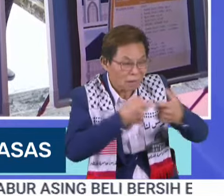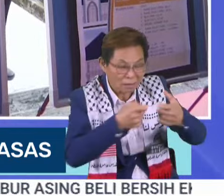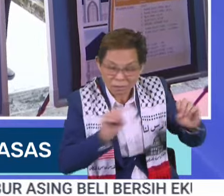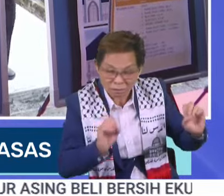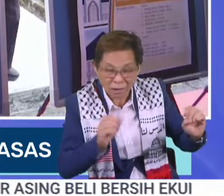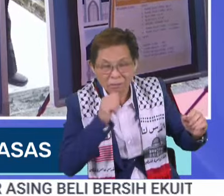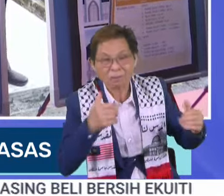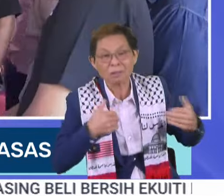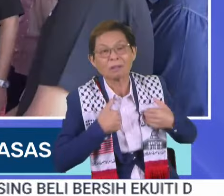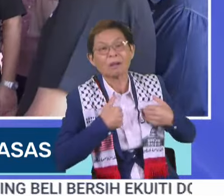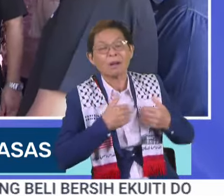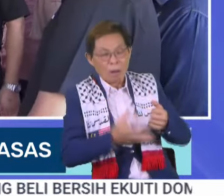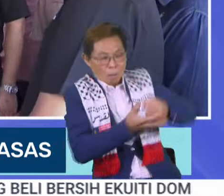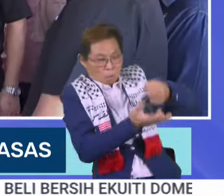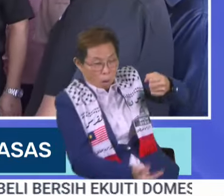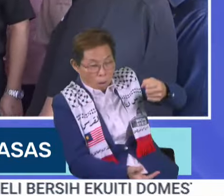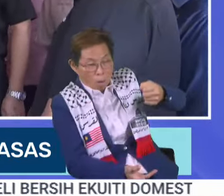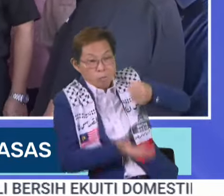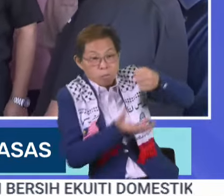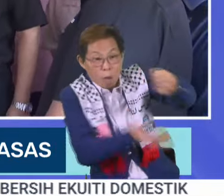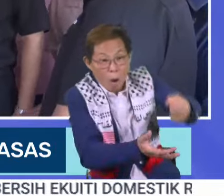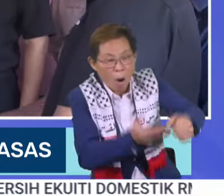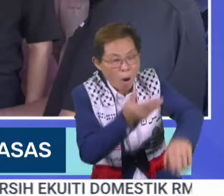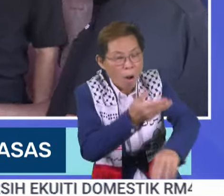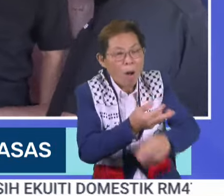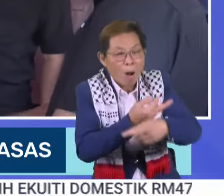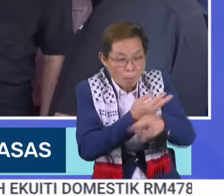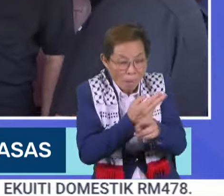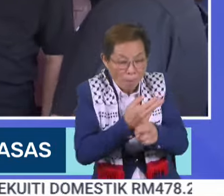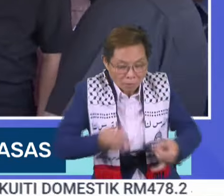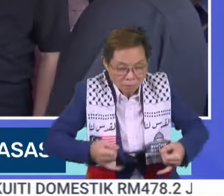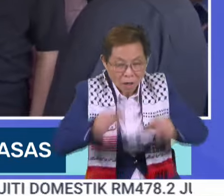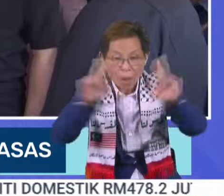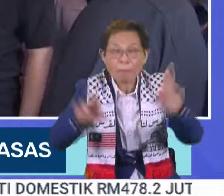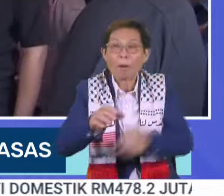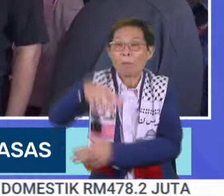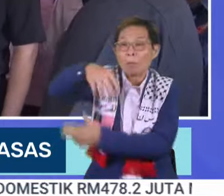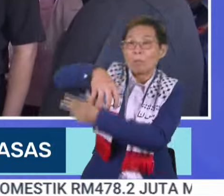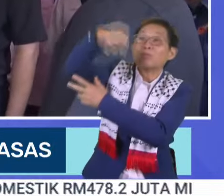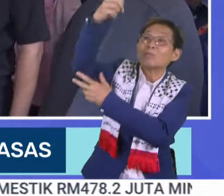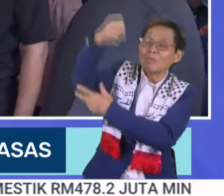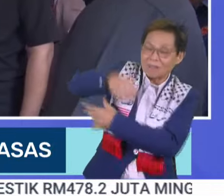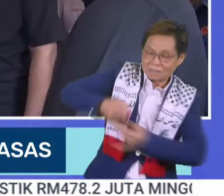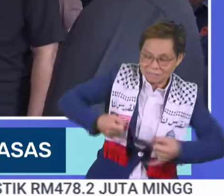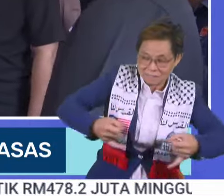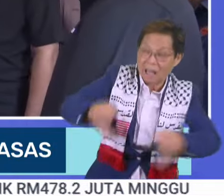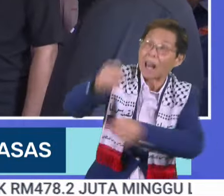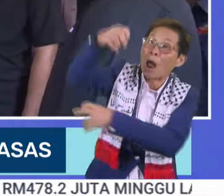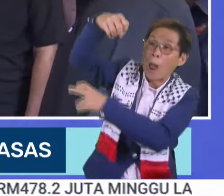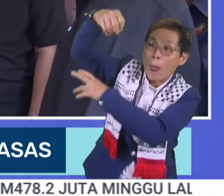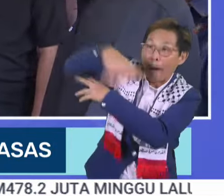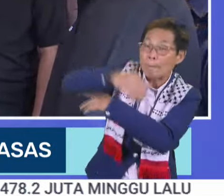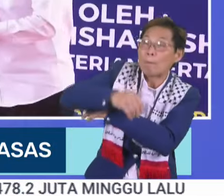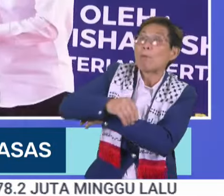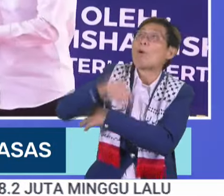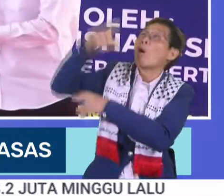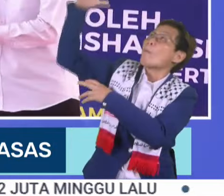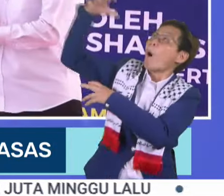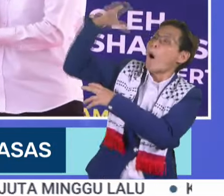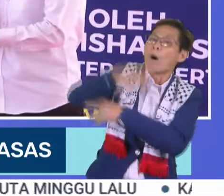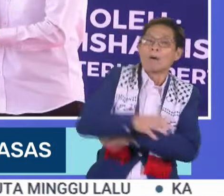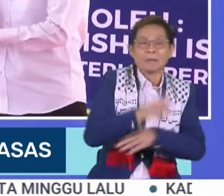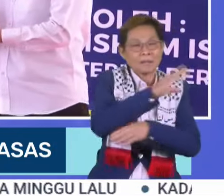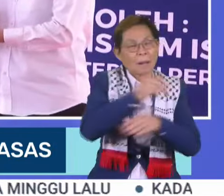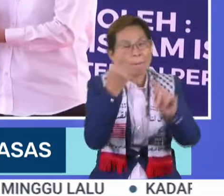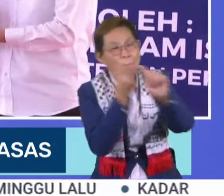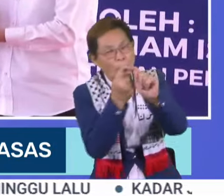dan elektrik. Peruntukan tersebut bagi menaik taraf jalan raya, memasang lampu jalan solar sekitar kampung dan pembinaan surau